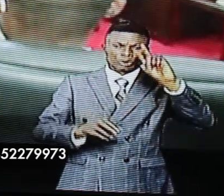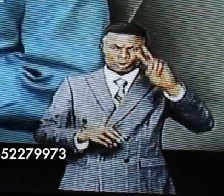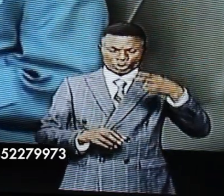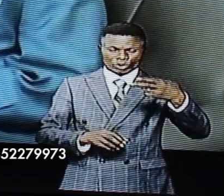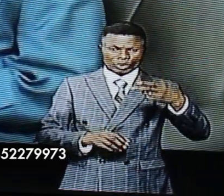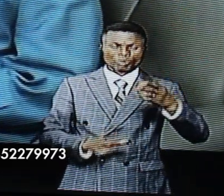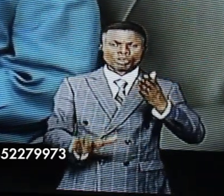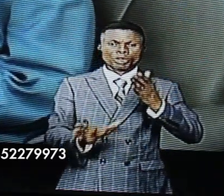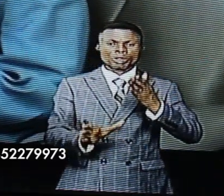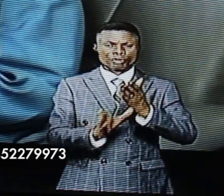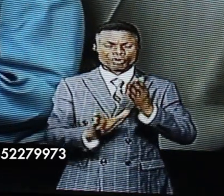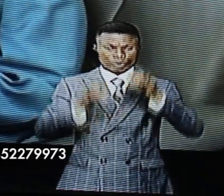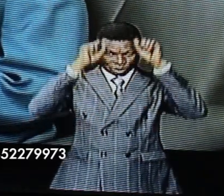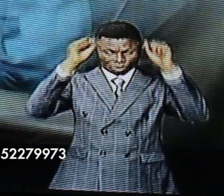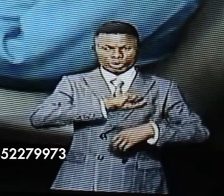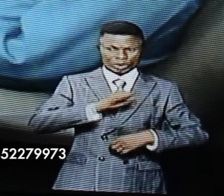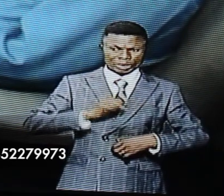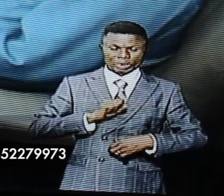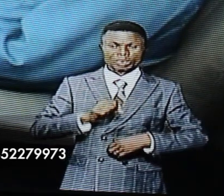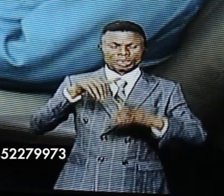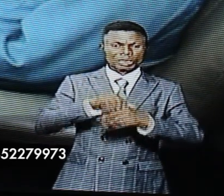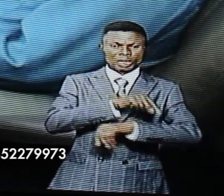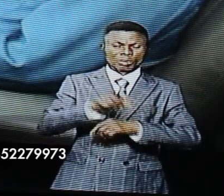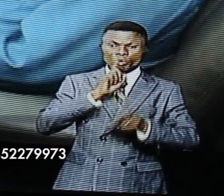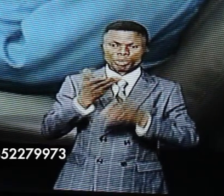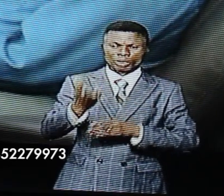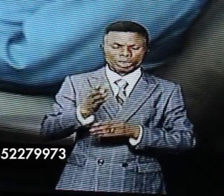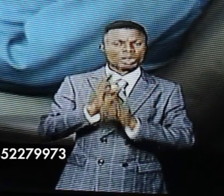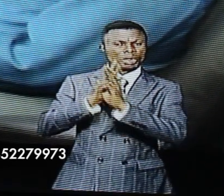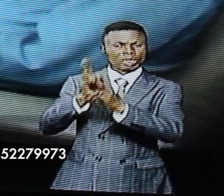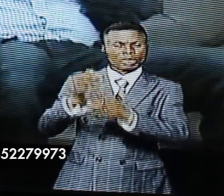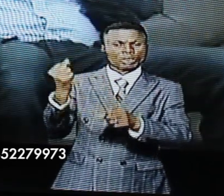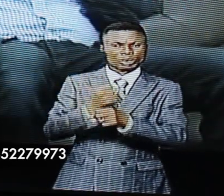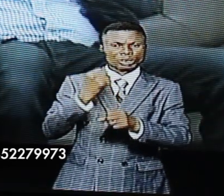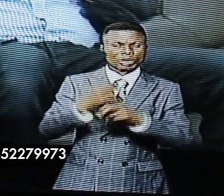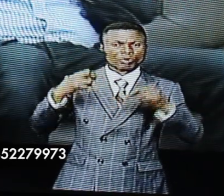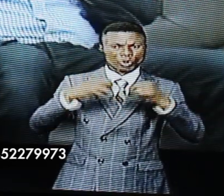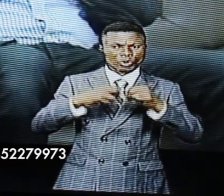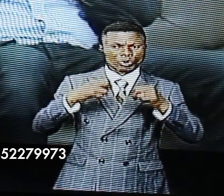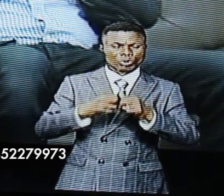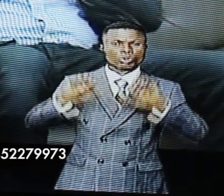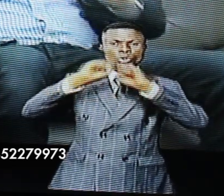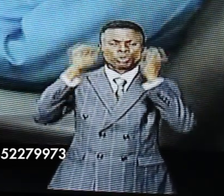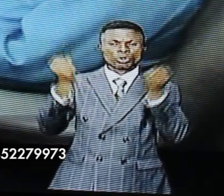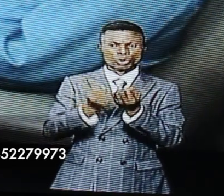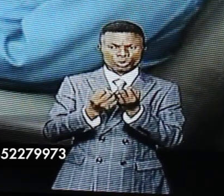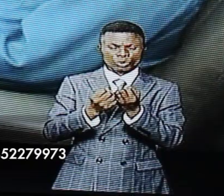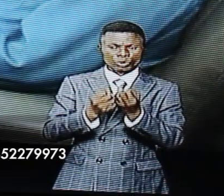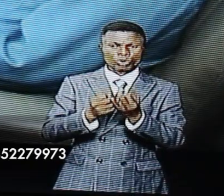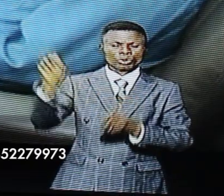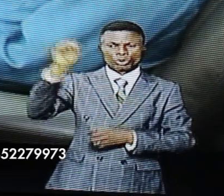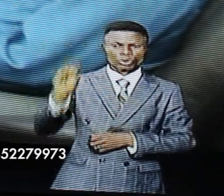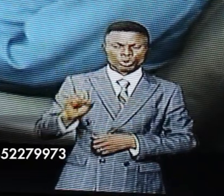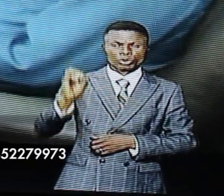Sénat, l'honorable Tibassi Mambongemo, à Téini. Ils ont fait le point des travaux d'électrification de la société minière de Kilomoto